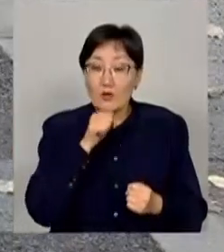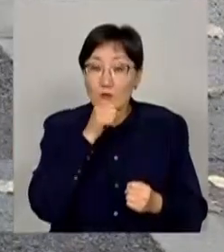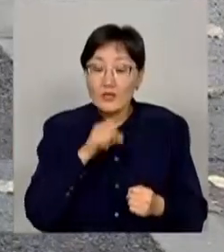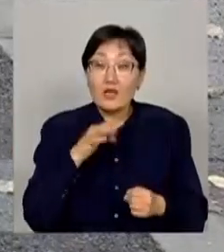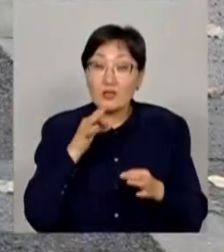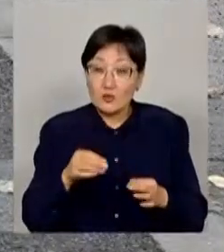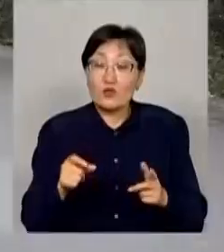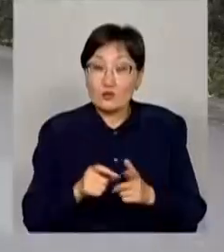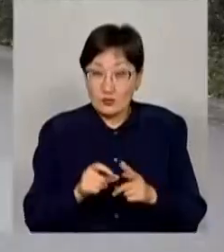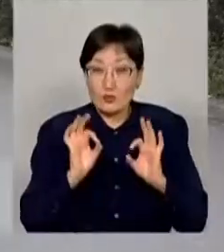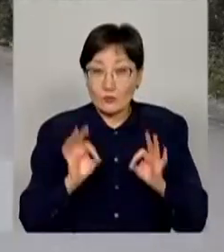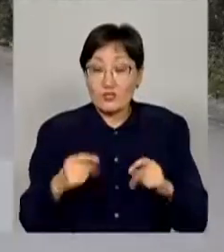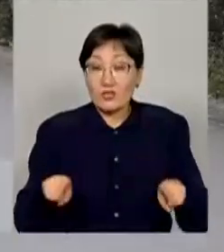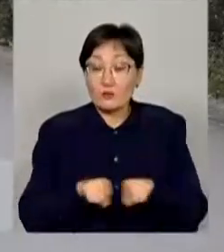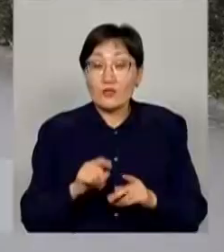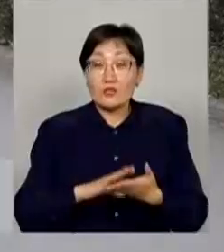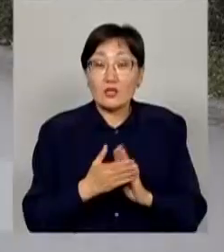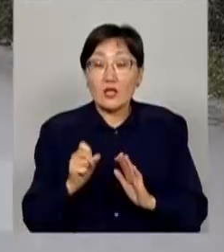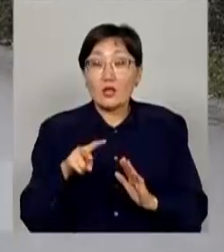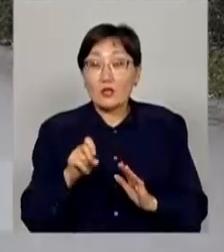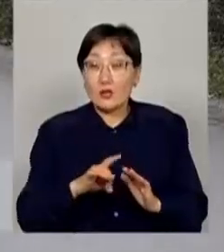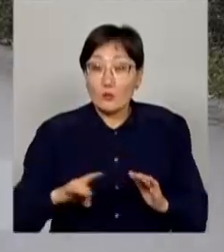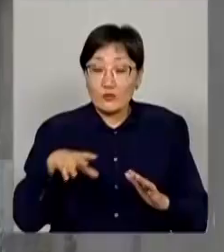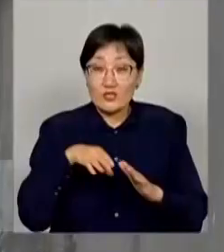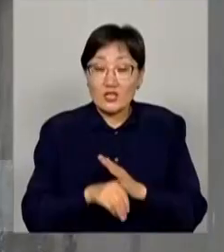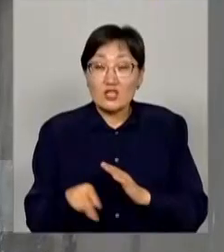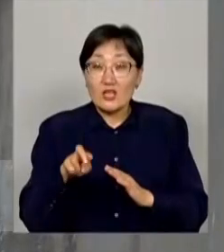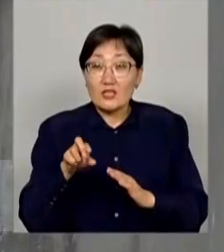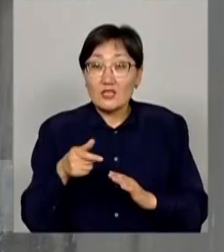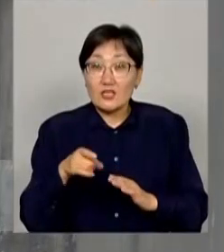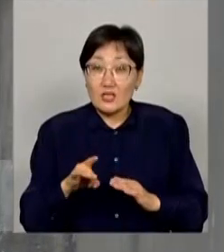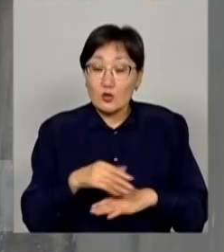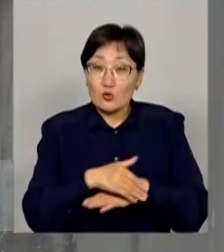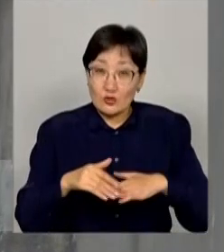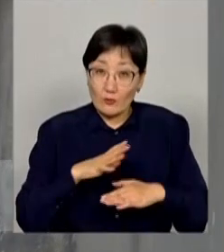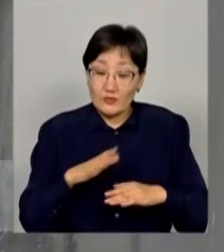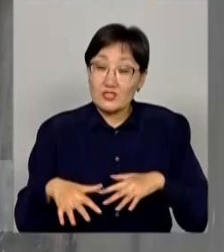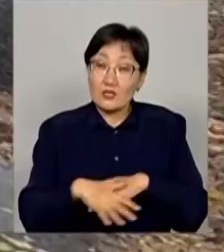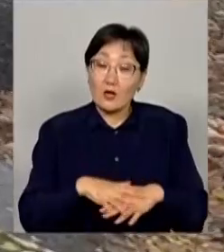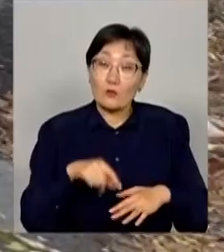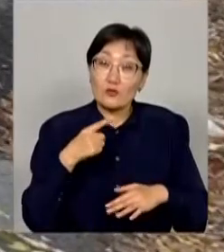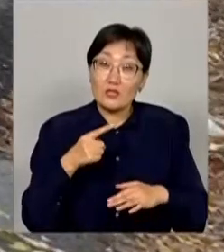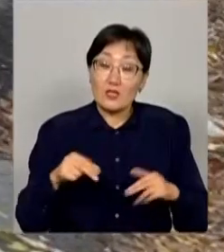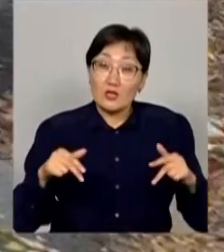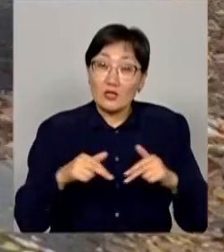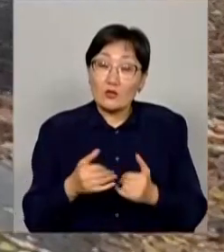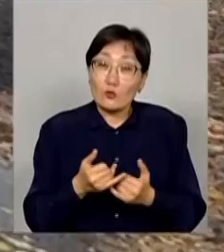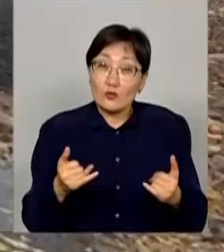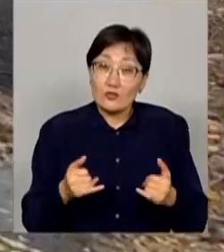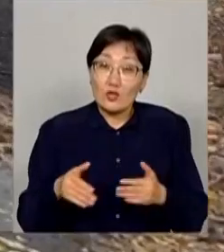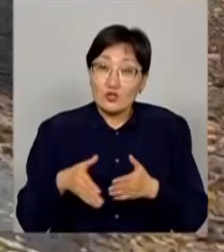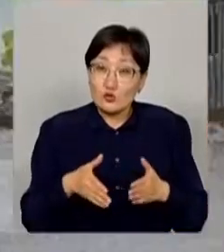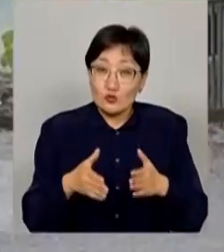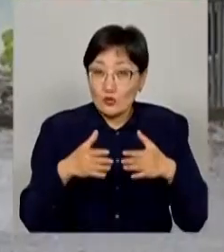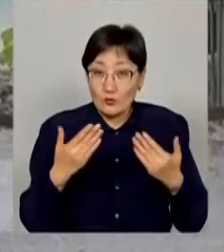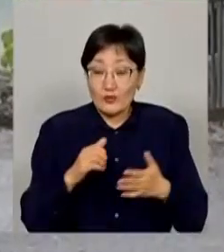сөзінің жаны бар, өйткені тура осындай жағдай Алатау ауданына қарасты Жәдігер көшесінде болған. Халықтың айтуынша жүргіншілерге арналған тротуар